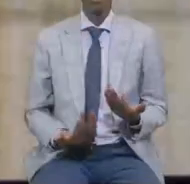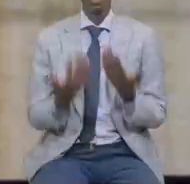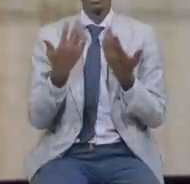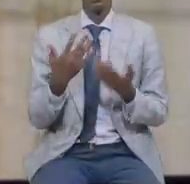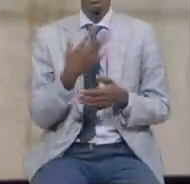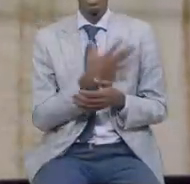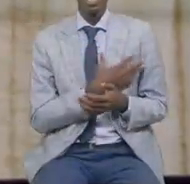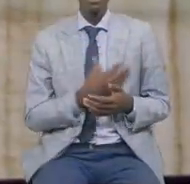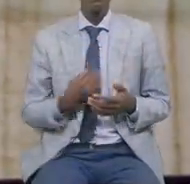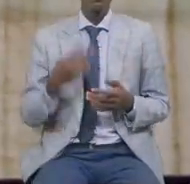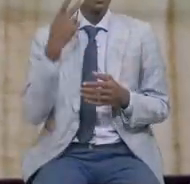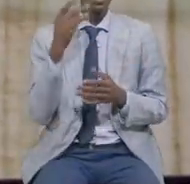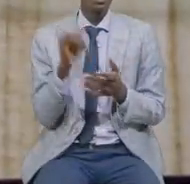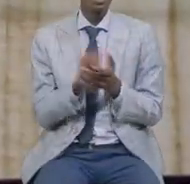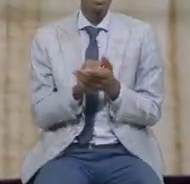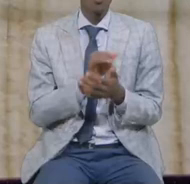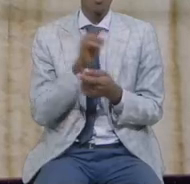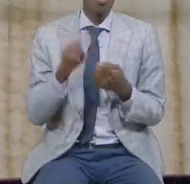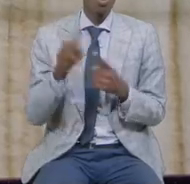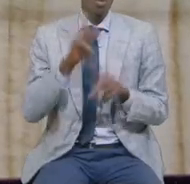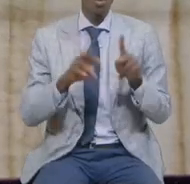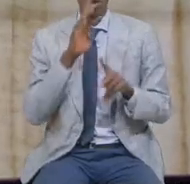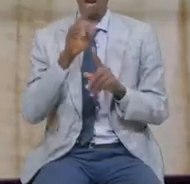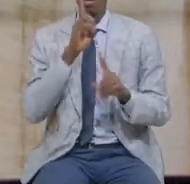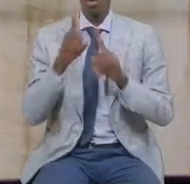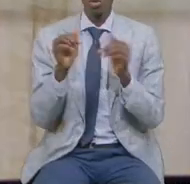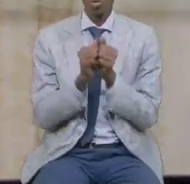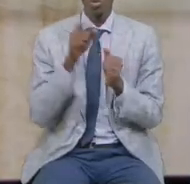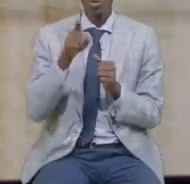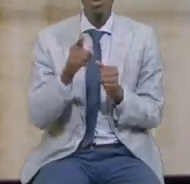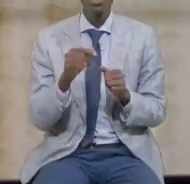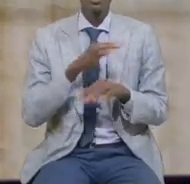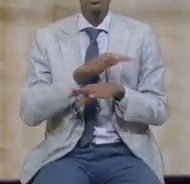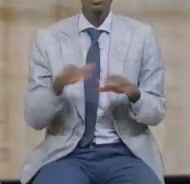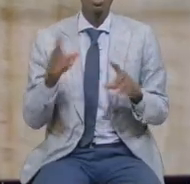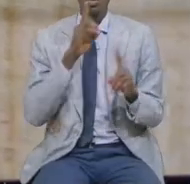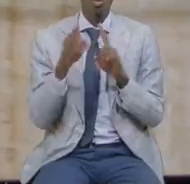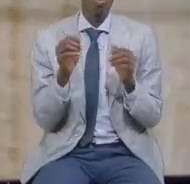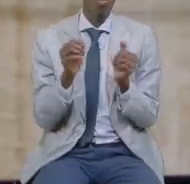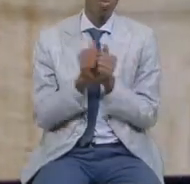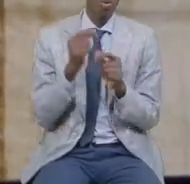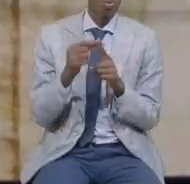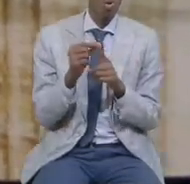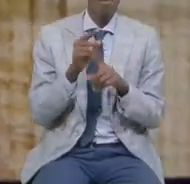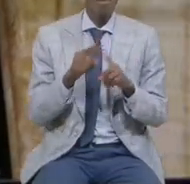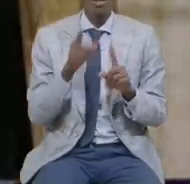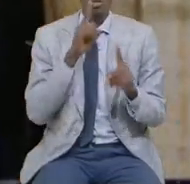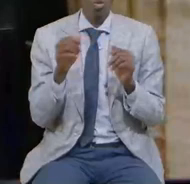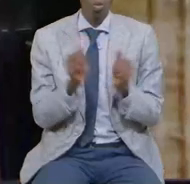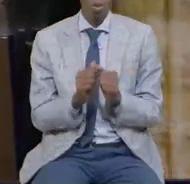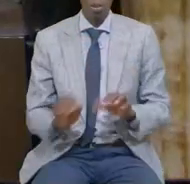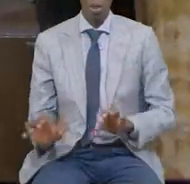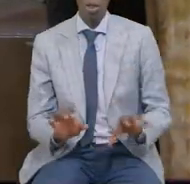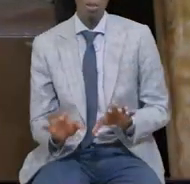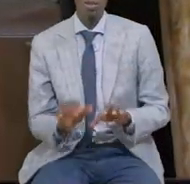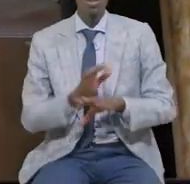embrasses. Ouais, quand les gens parlent avec toi, ils pourraient ne pas te parler aux vêtements, mais par action.